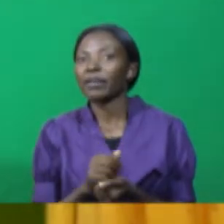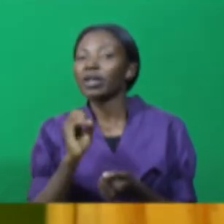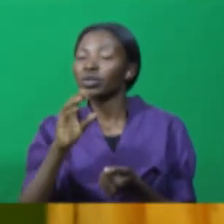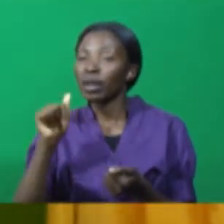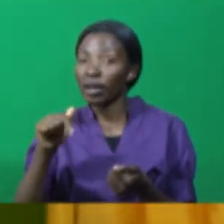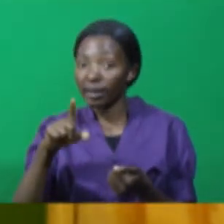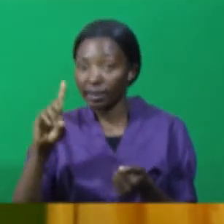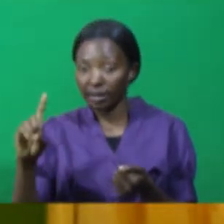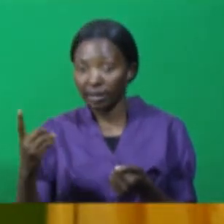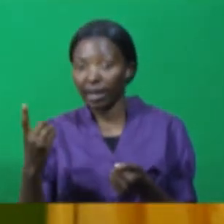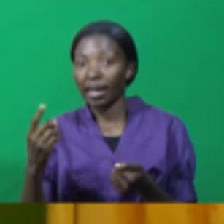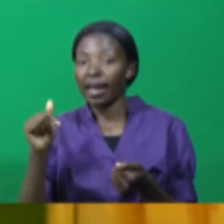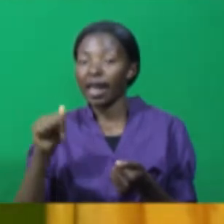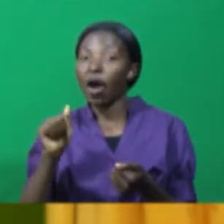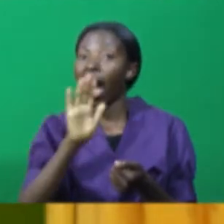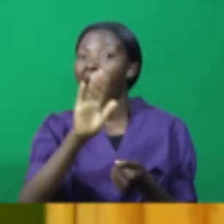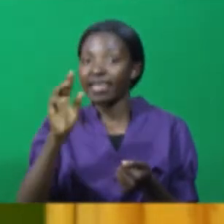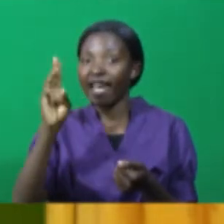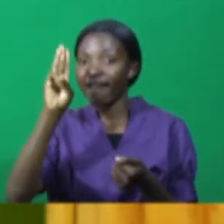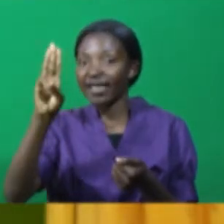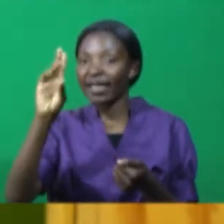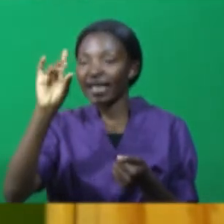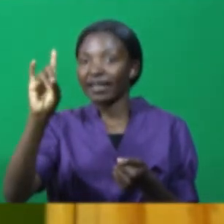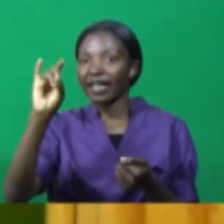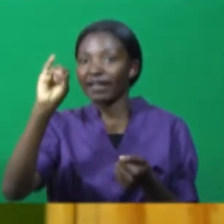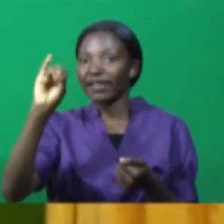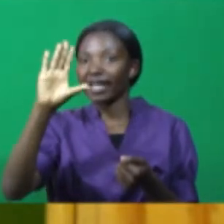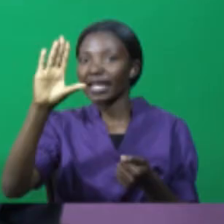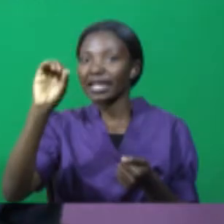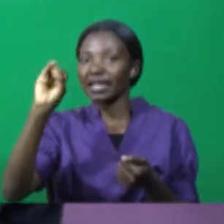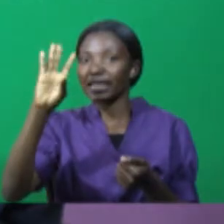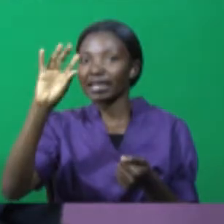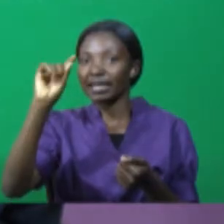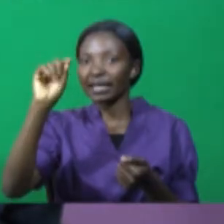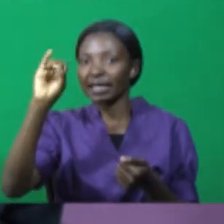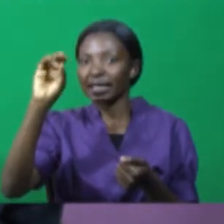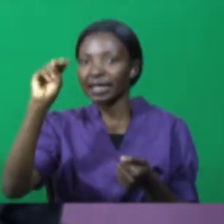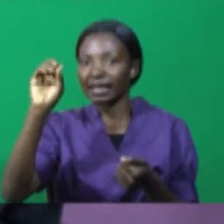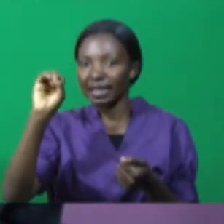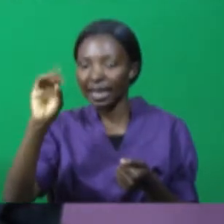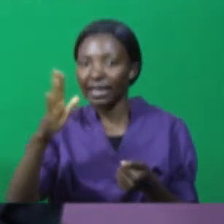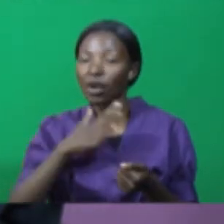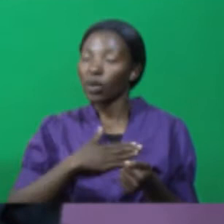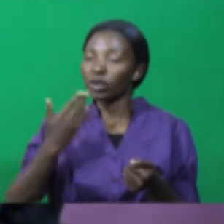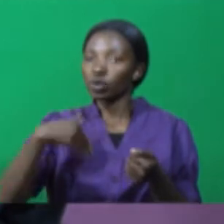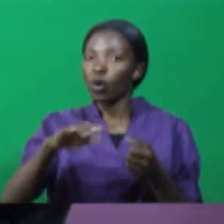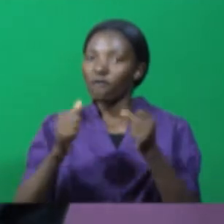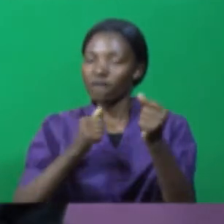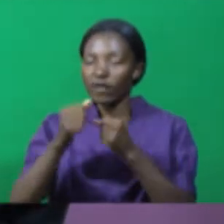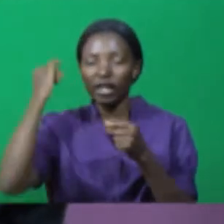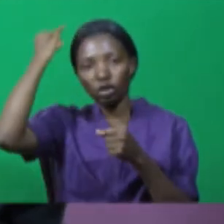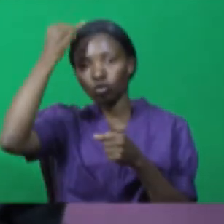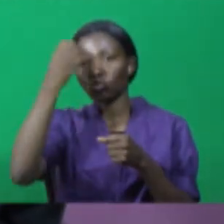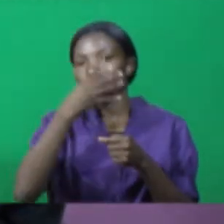Saka muso akazoti vaFilistia varonga kunorwa naSo. Mambo kwaIsraeri. Pahonde akazokwakazofa So.